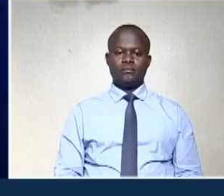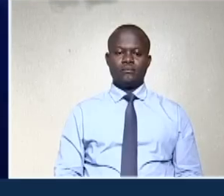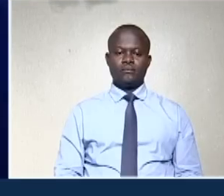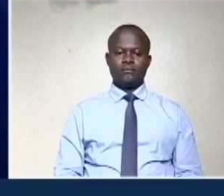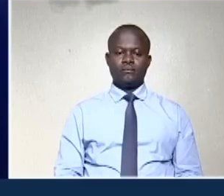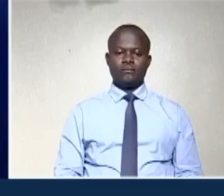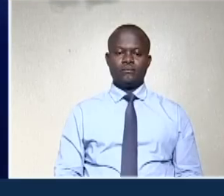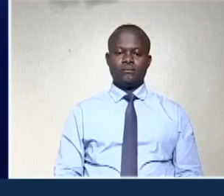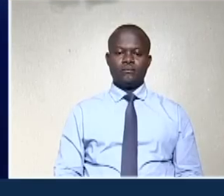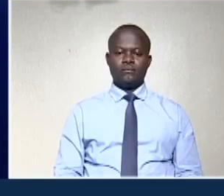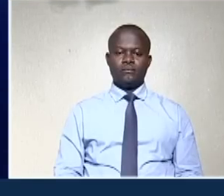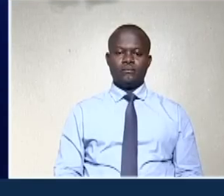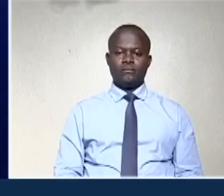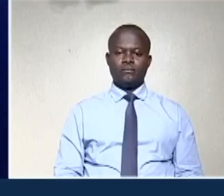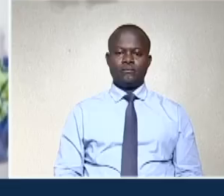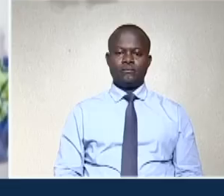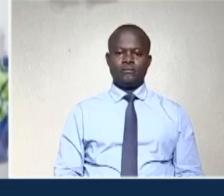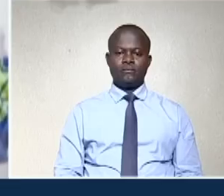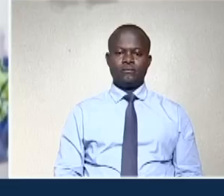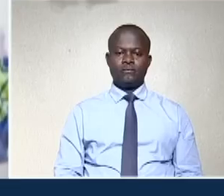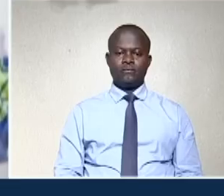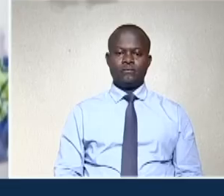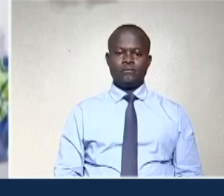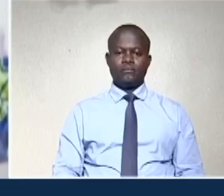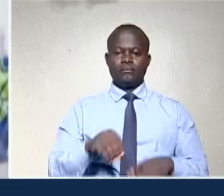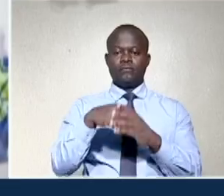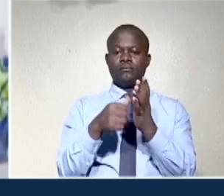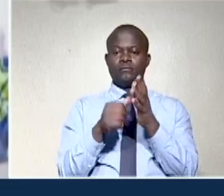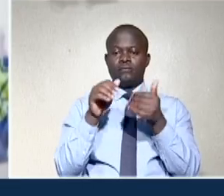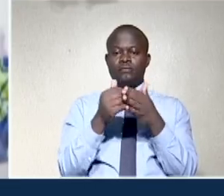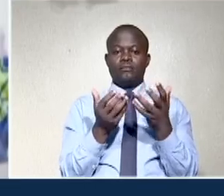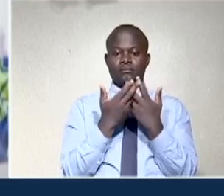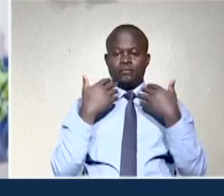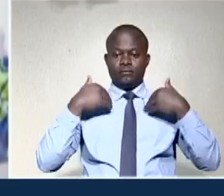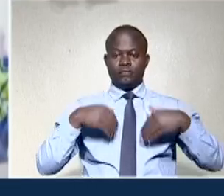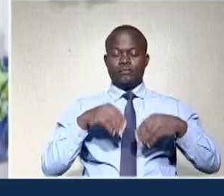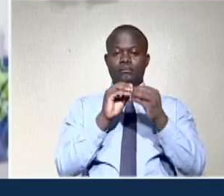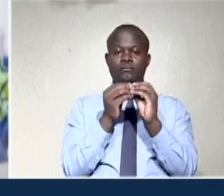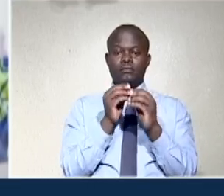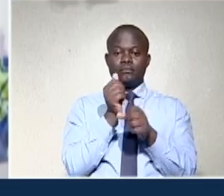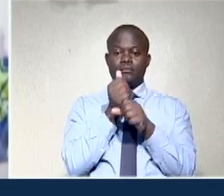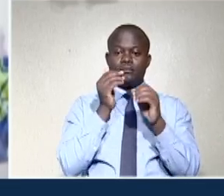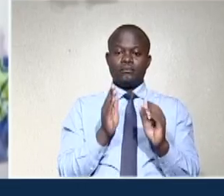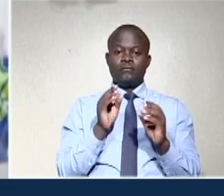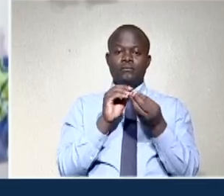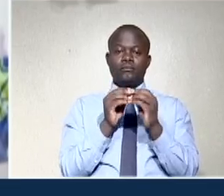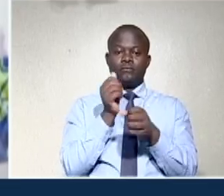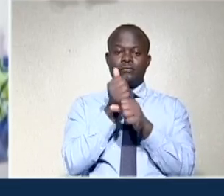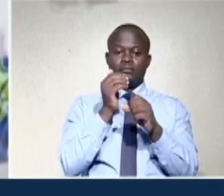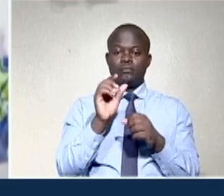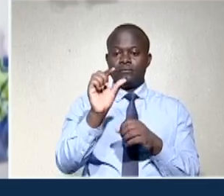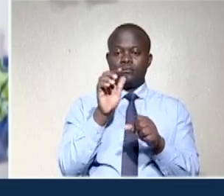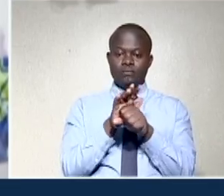of abortion and that results to death harimo n'ikibazo kijyanye n'umubare w'abakozi umubare w'abakozi mu by'ukuri uracyari